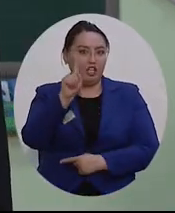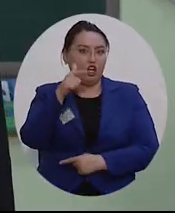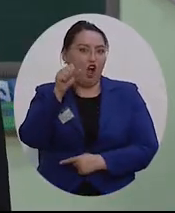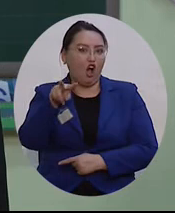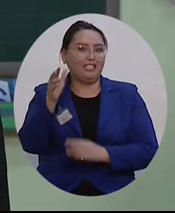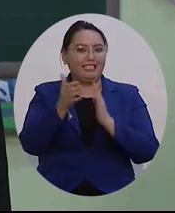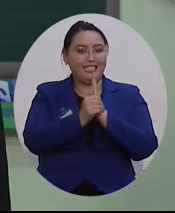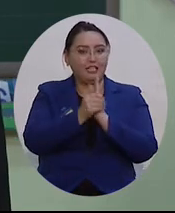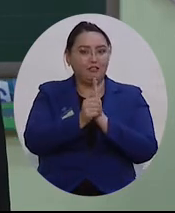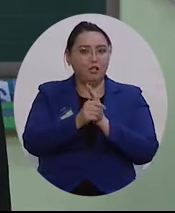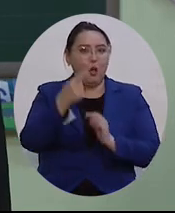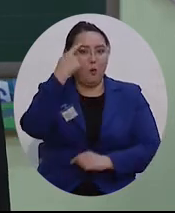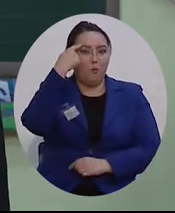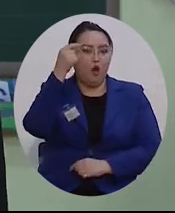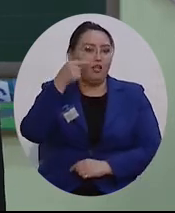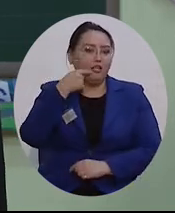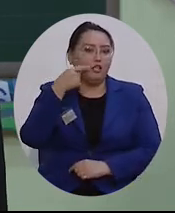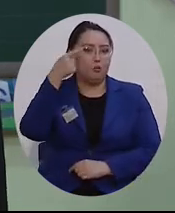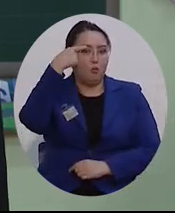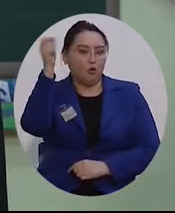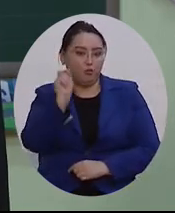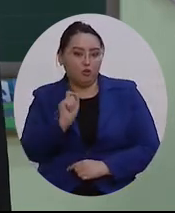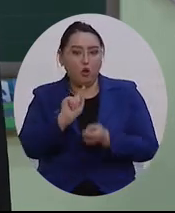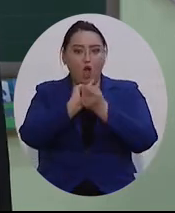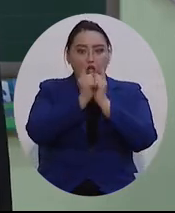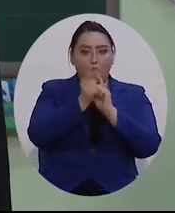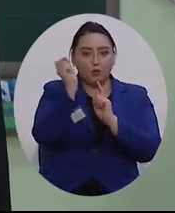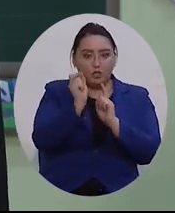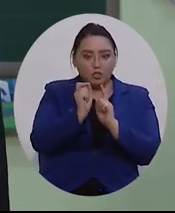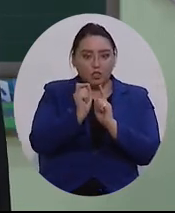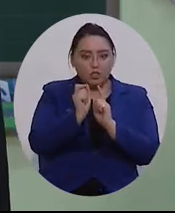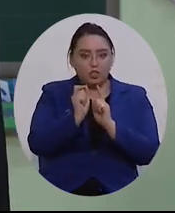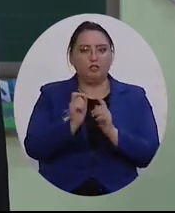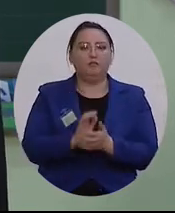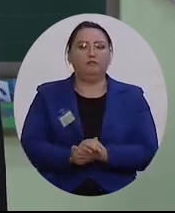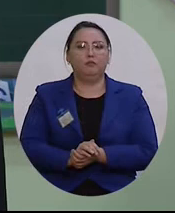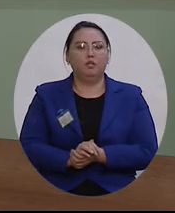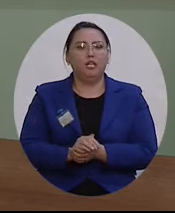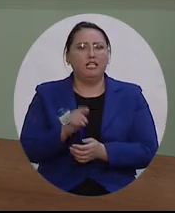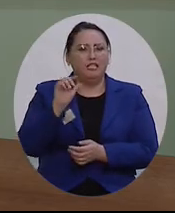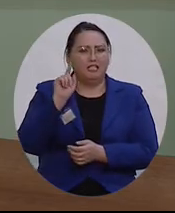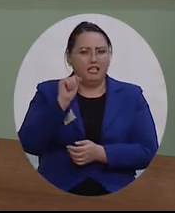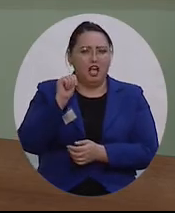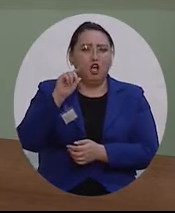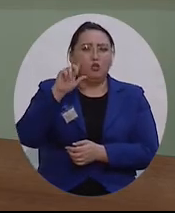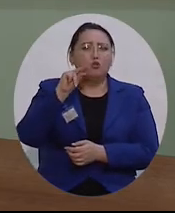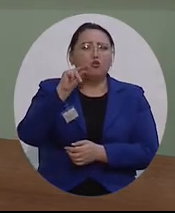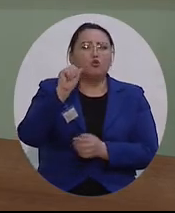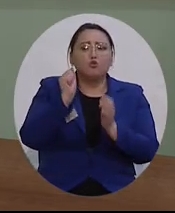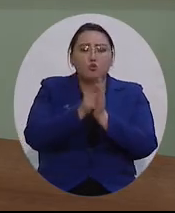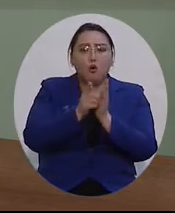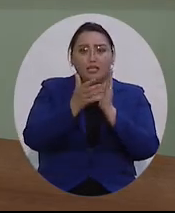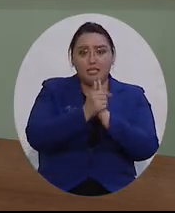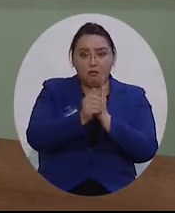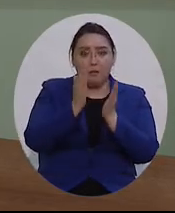монгол бичгээс кирилл бичг рүү кирилл бичгээс монгол бичг рүү хөрвүүлэх чухал чадварын нэг учраас бид багшийнхаа өгсөн заавар